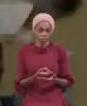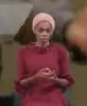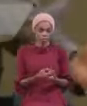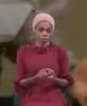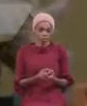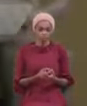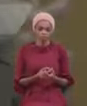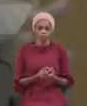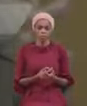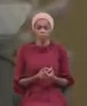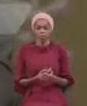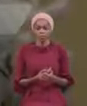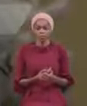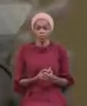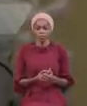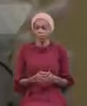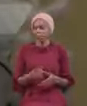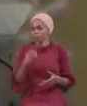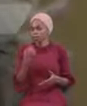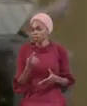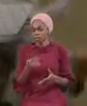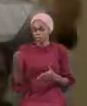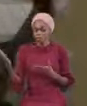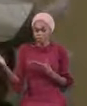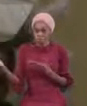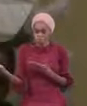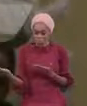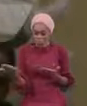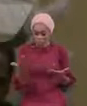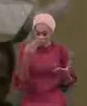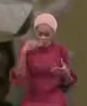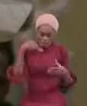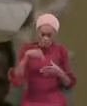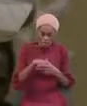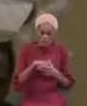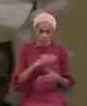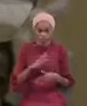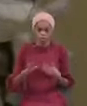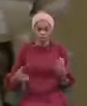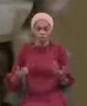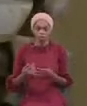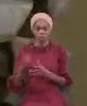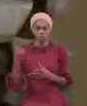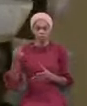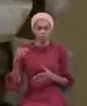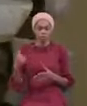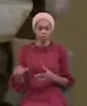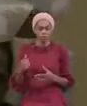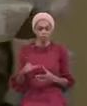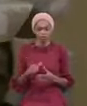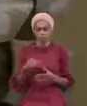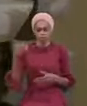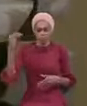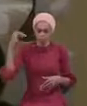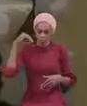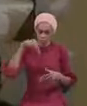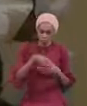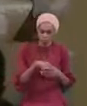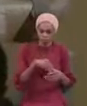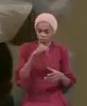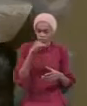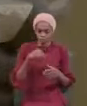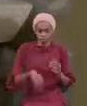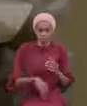du apporter apporter n pas dit sortez apporte